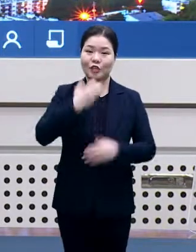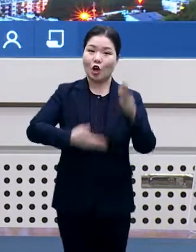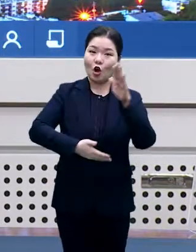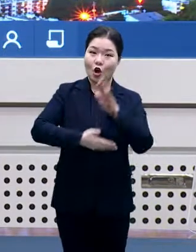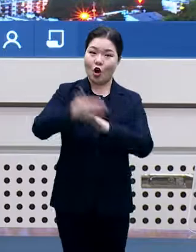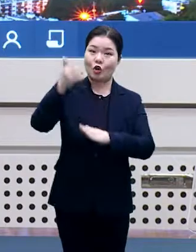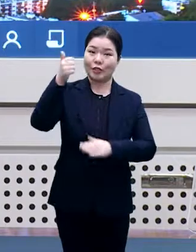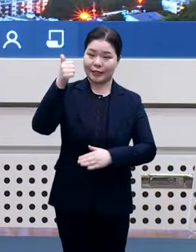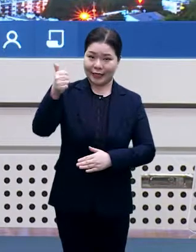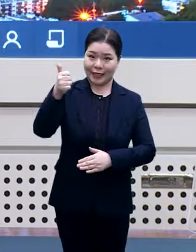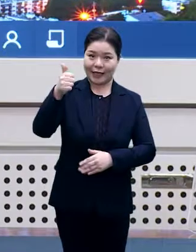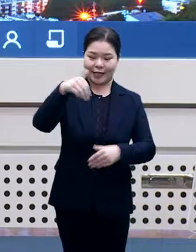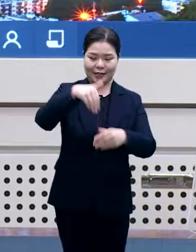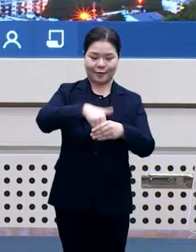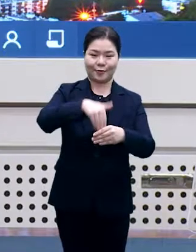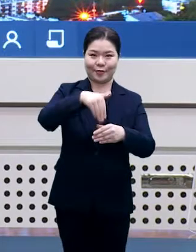오세훈